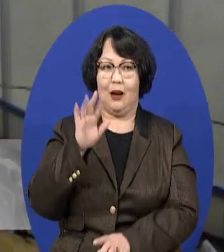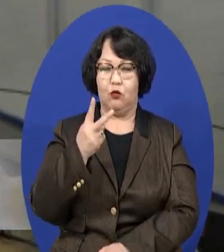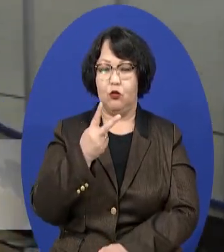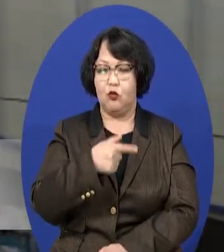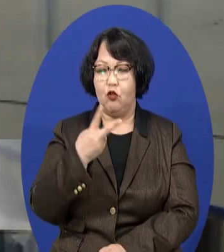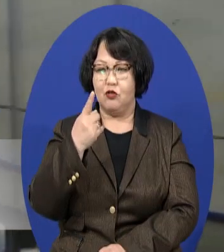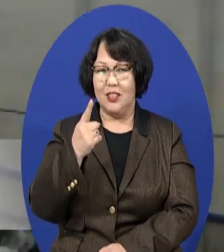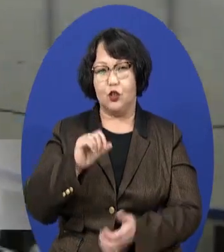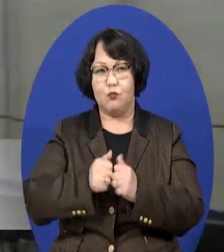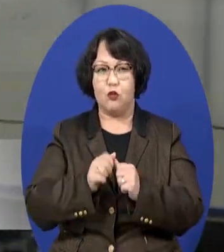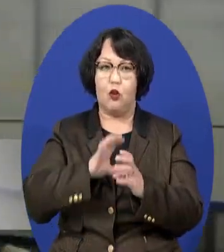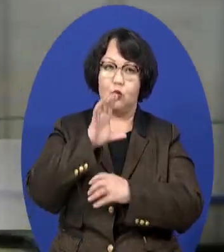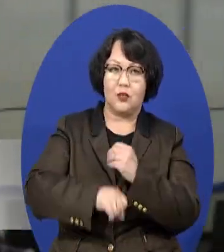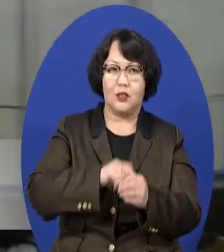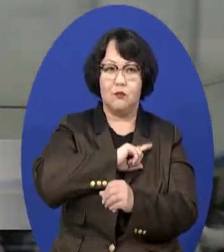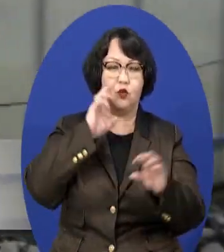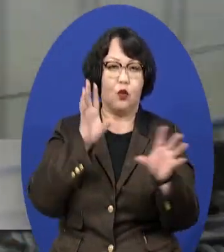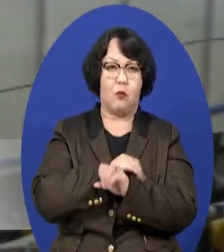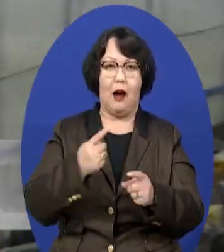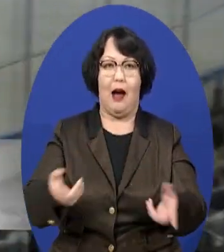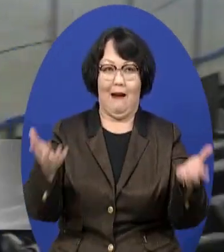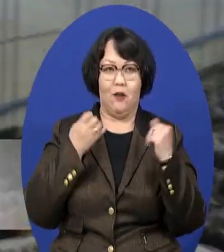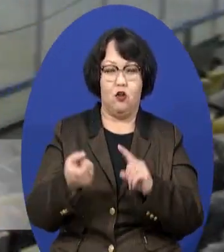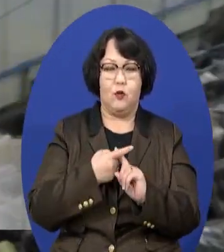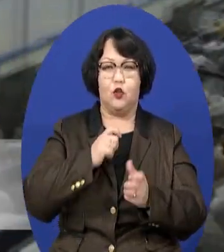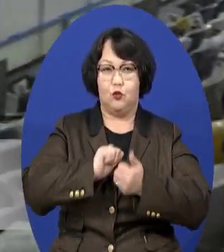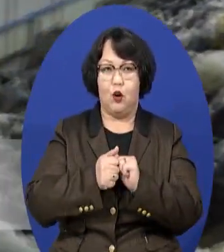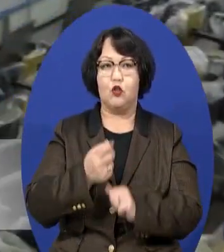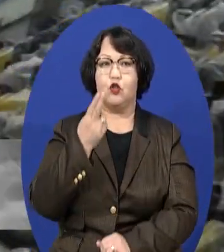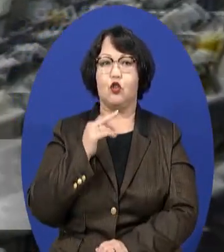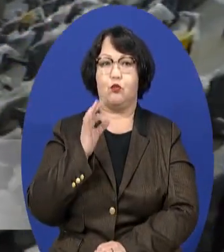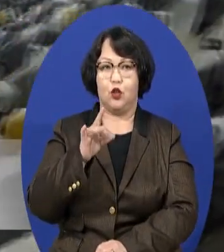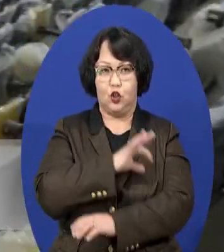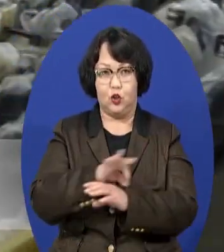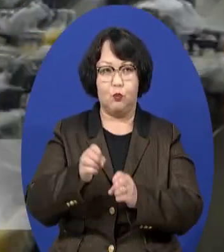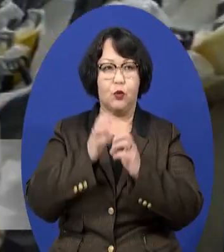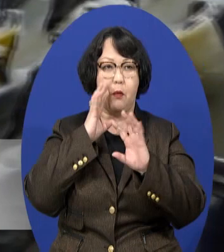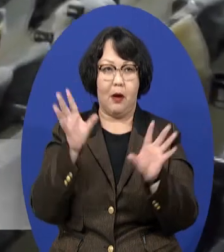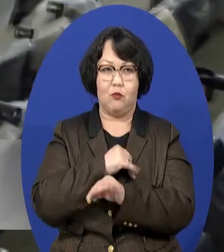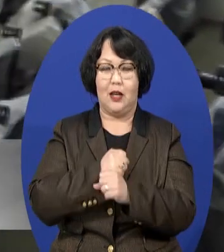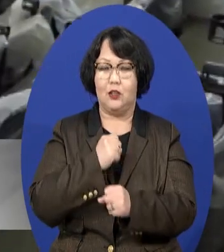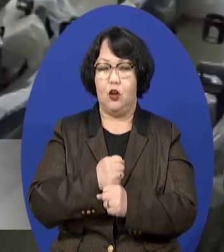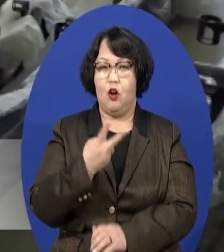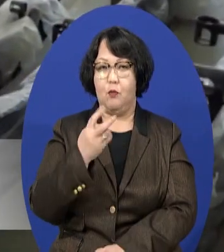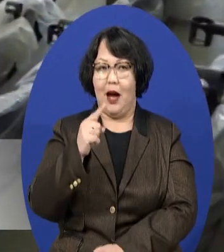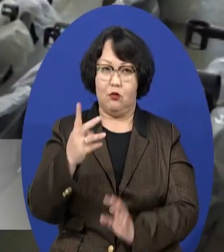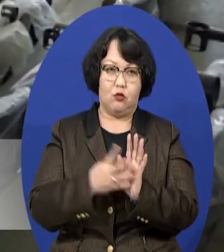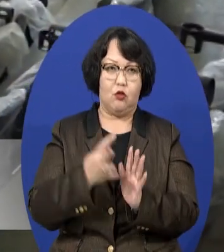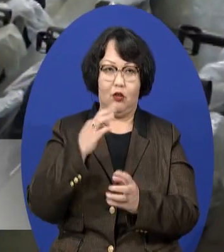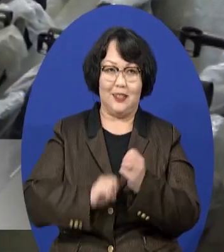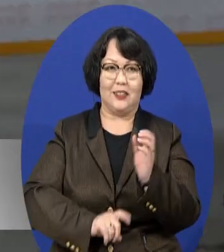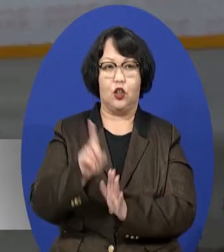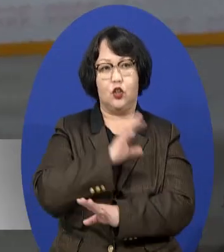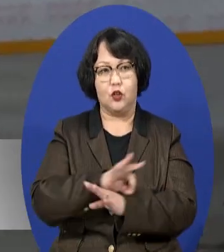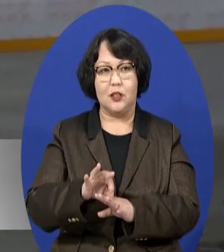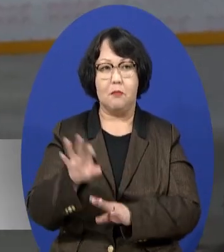спортын олон улсын тэмцээнийг хүлээн авах болсонтой холбогдуулан спортын цогцлбрийн төслийн бүтээн байгуулалтын ажил 2019 онд эхлэж төслийн